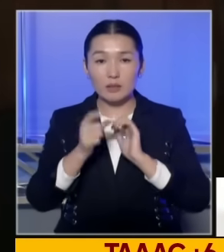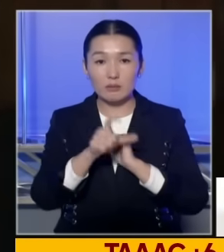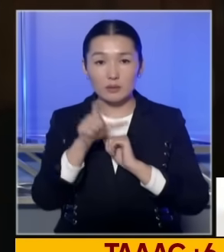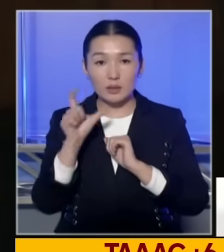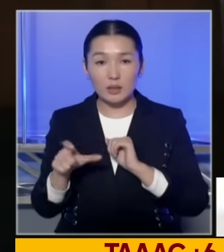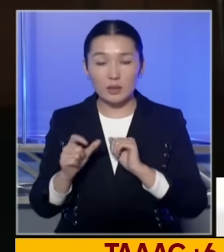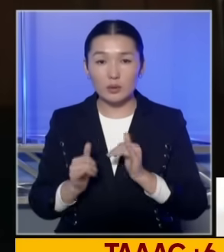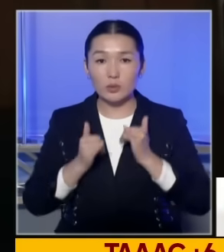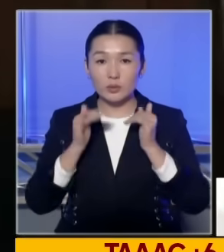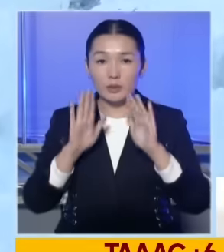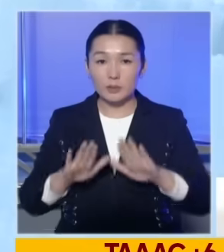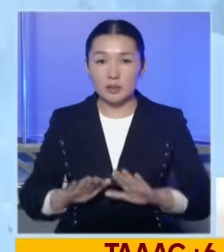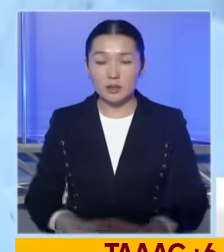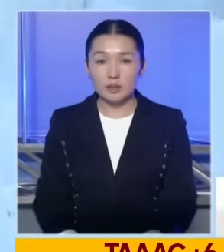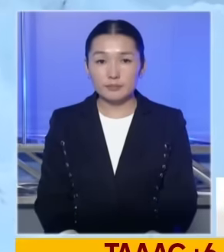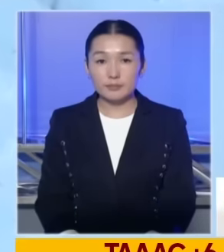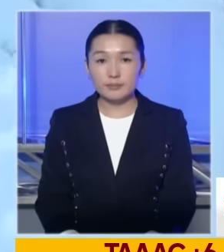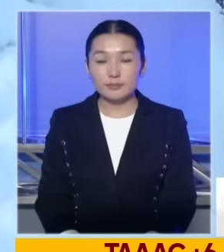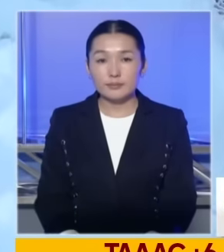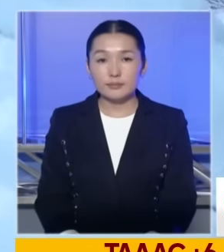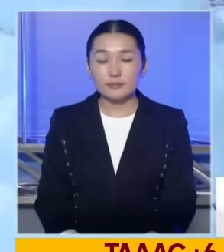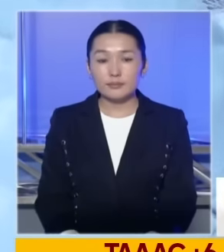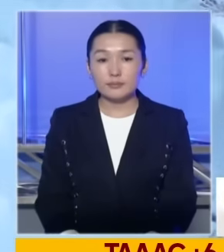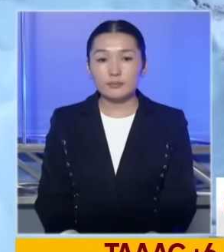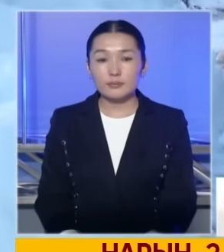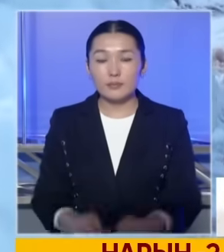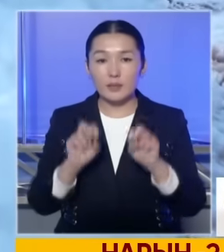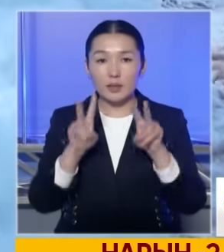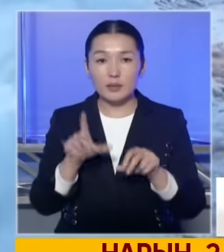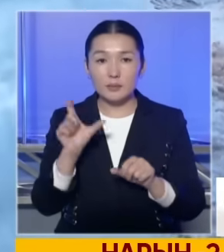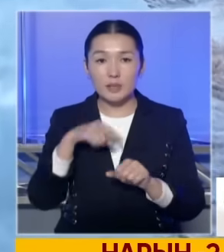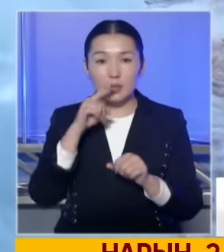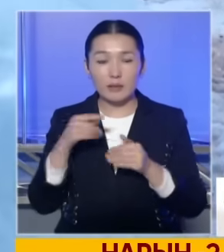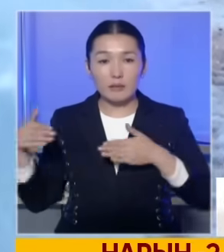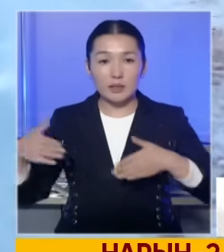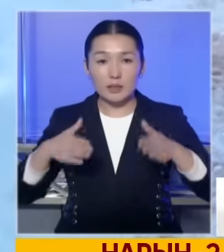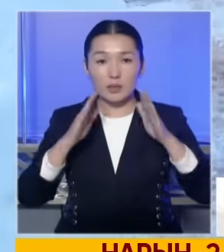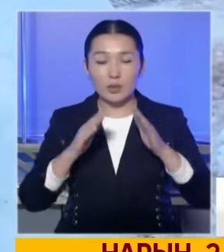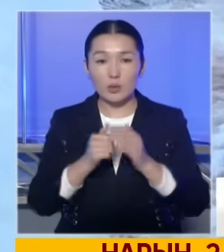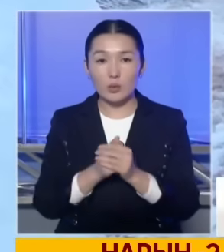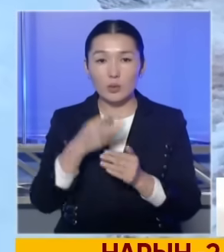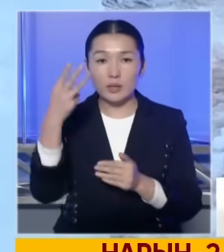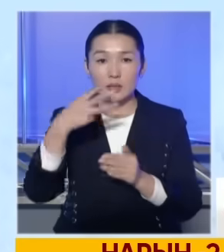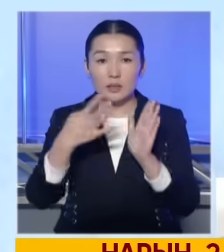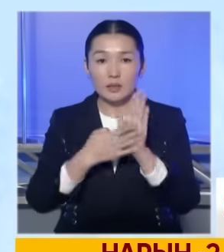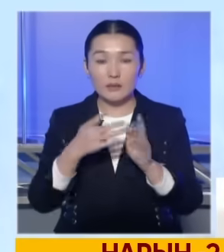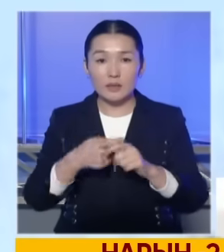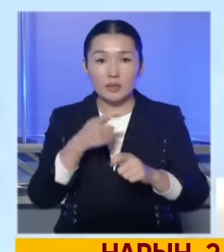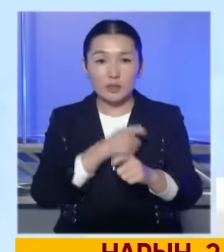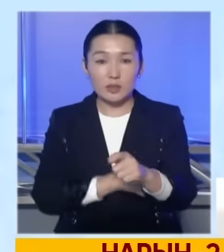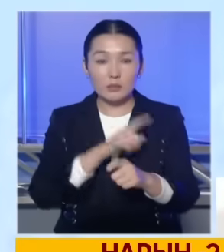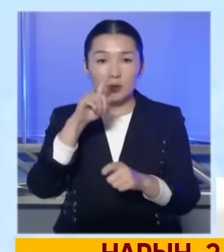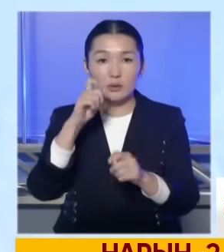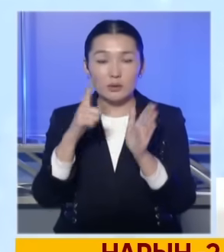yakışı bulatılayım da. Аларада Адистер Мырзаке Карагулжа Алайкы Уна жолунун 39-чу чакырымынан